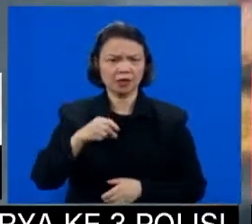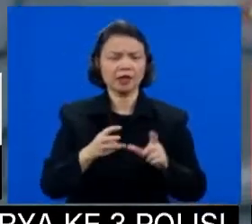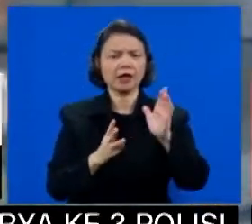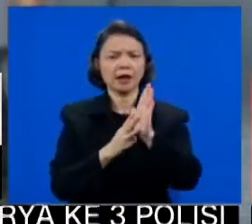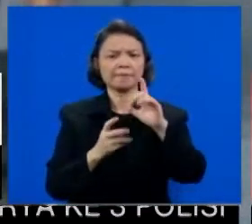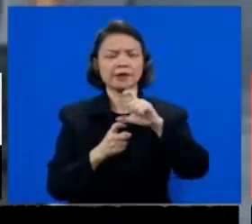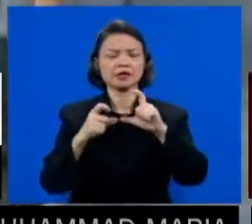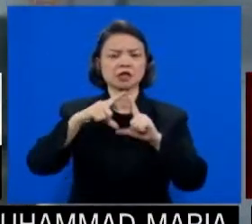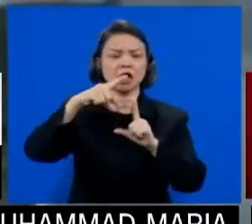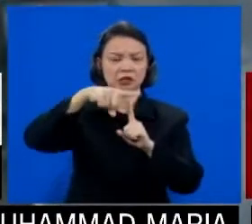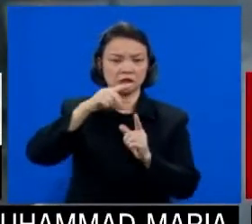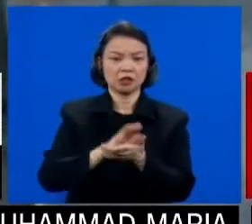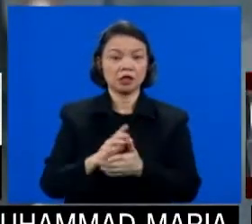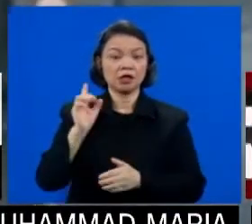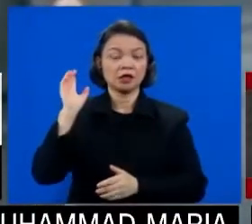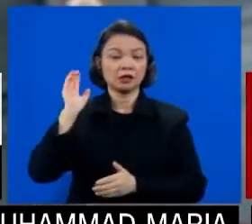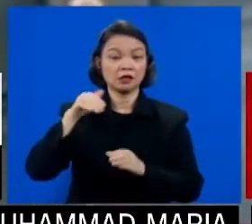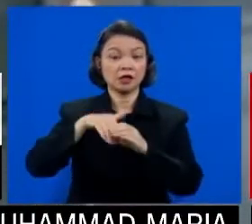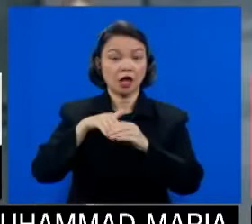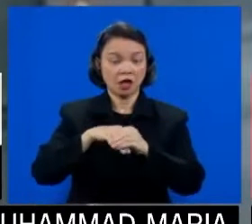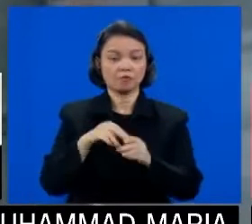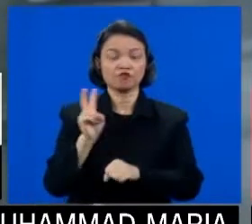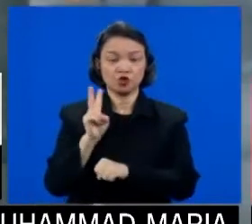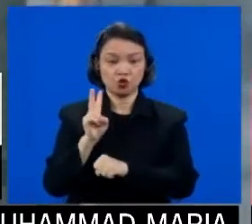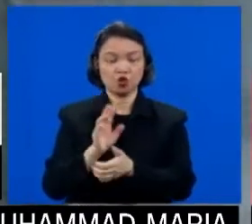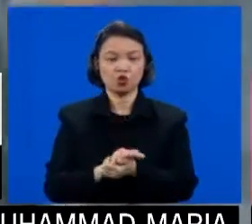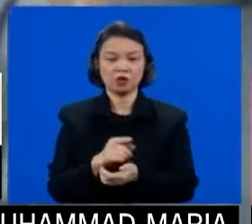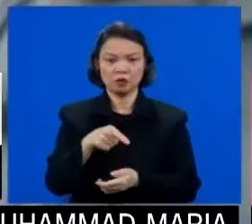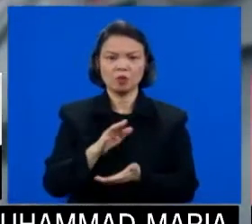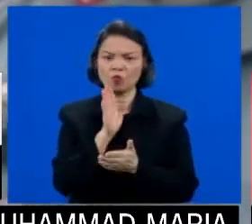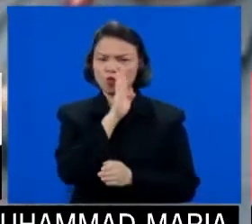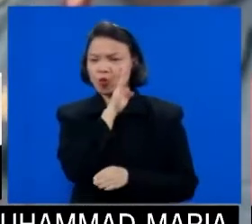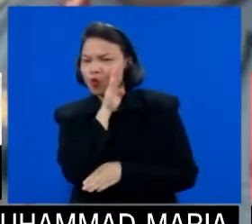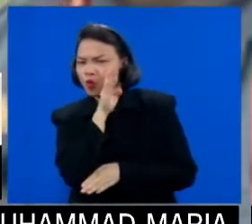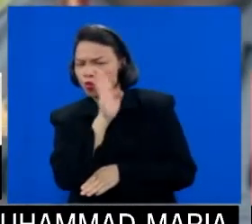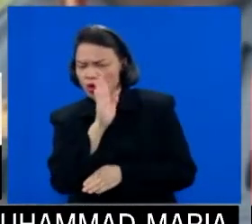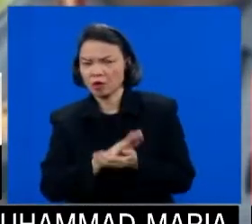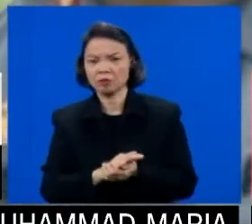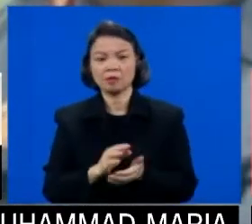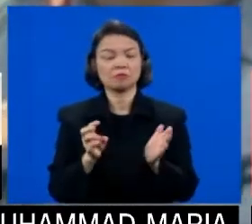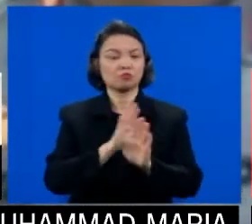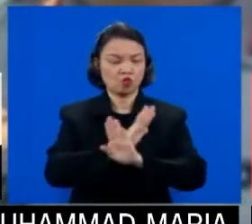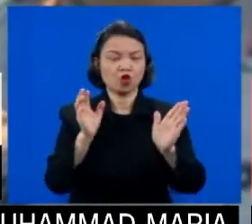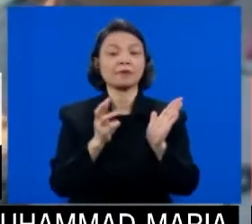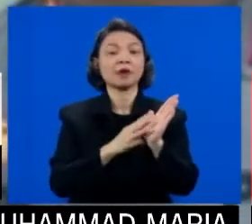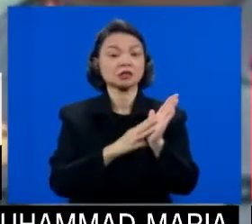menit 55 detik itu menyebut, kasus yang menjerat anaknya adalah fitnah dan merupakan urusan keluarga.